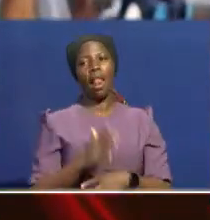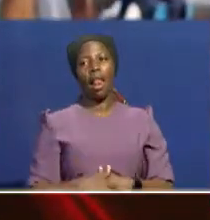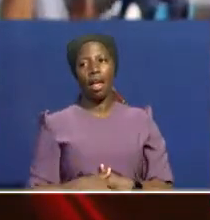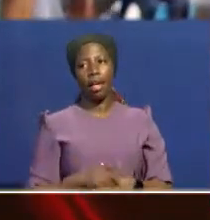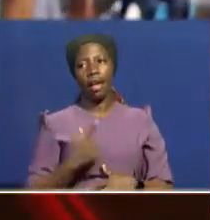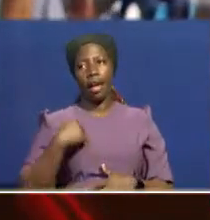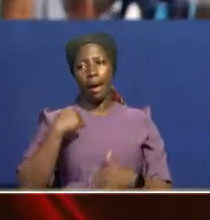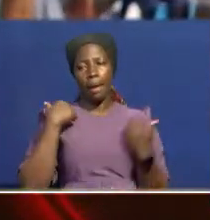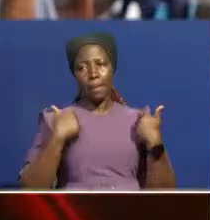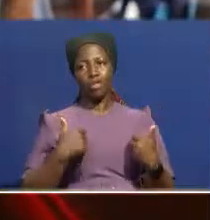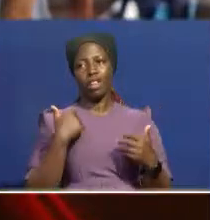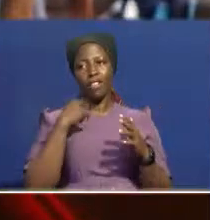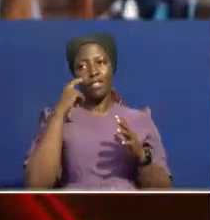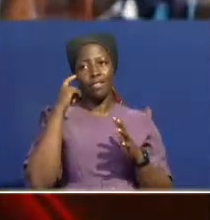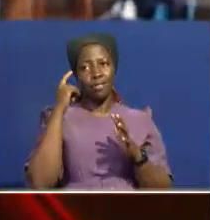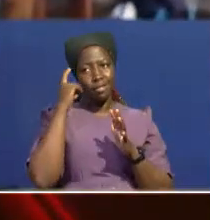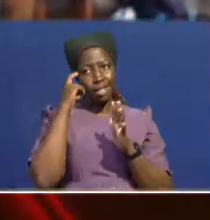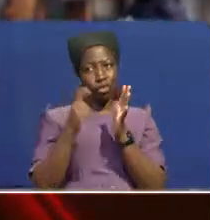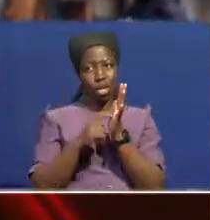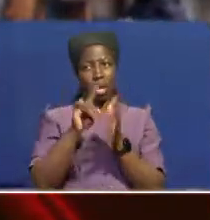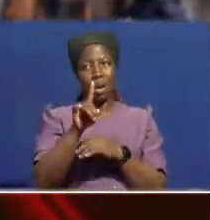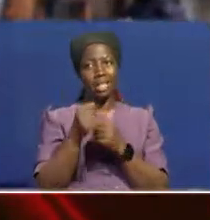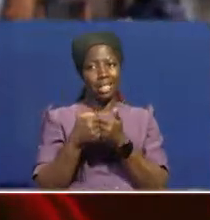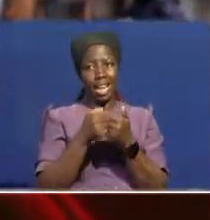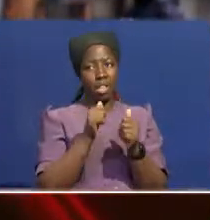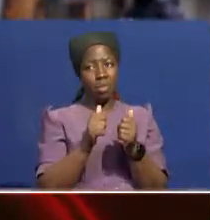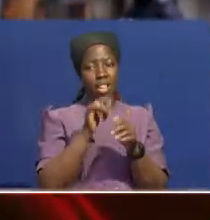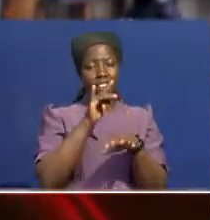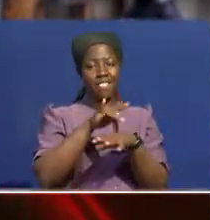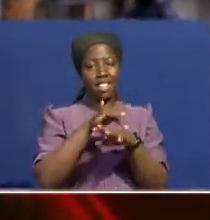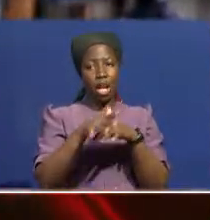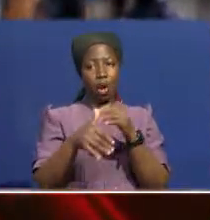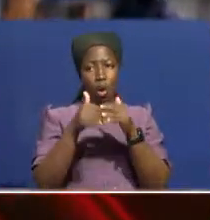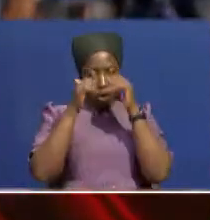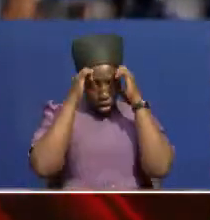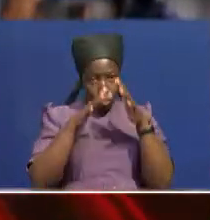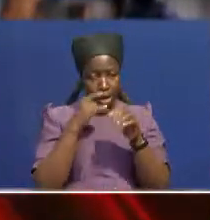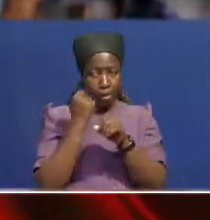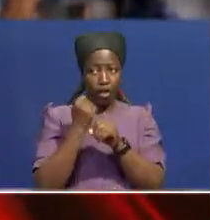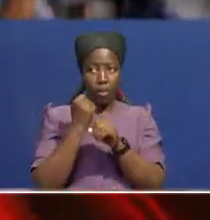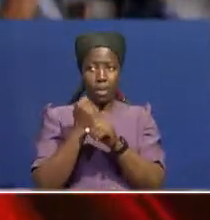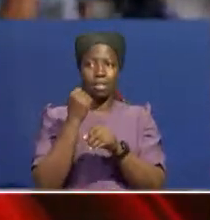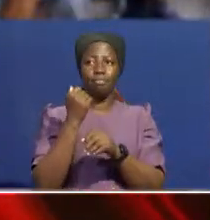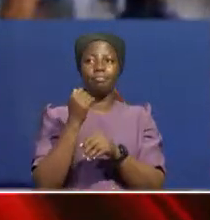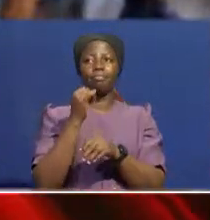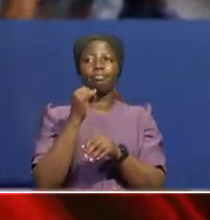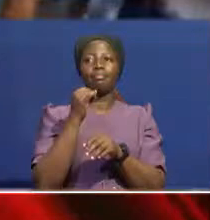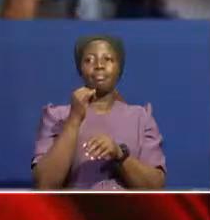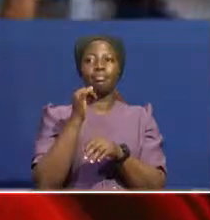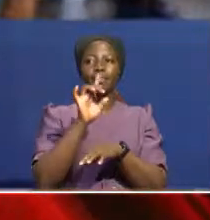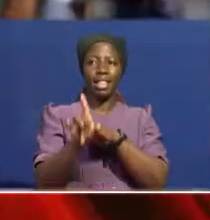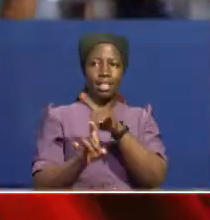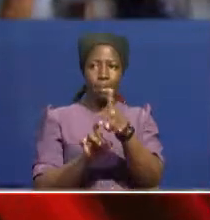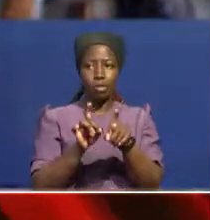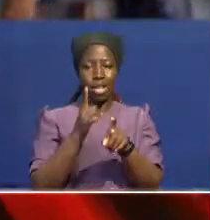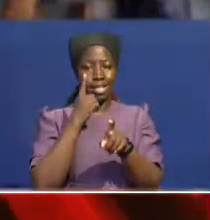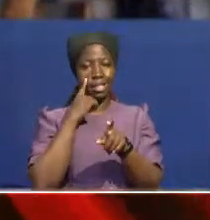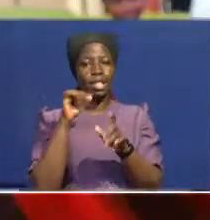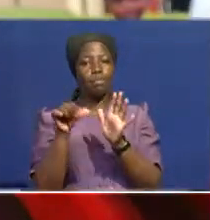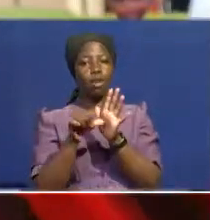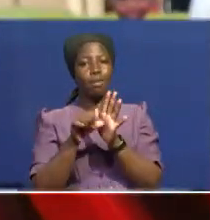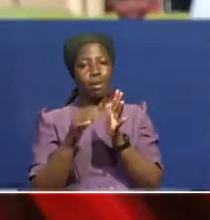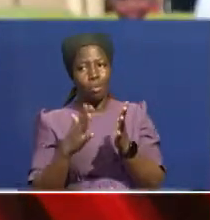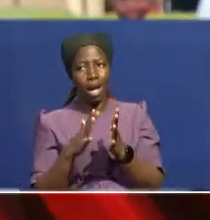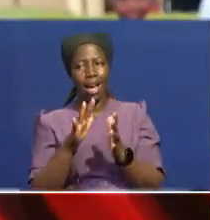moja ambayo imewaadhiri wanafunzi wote ambao walishiriki katika hiyo karatasi, na nimeona ni swala la makosa ya